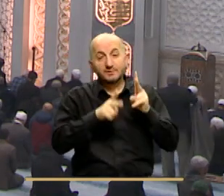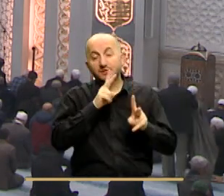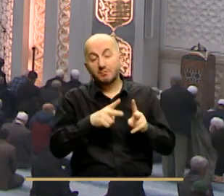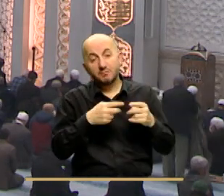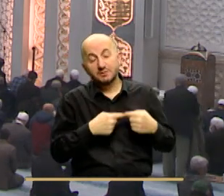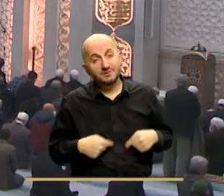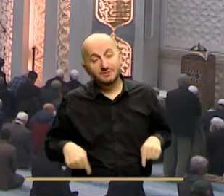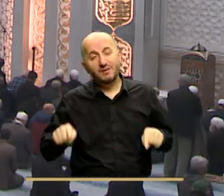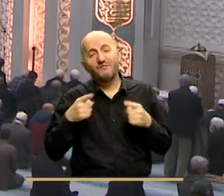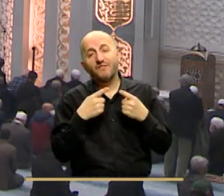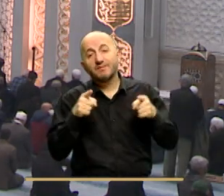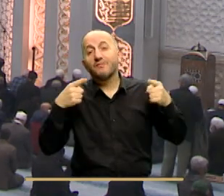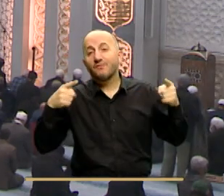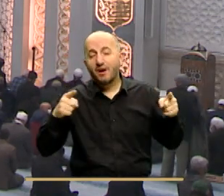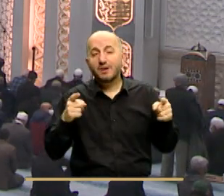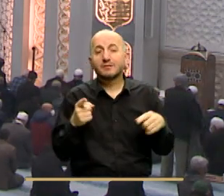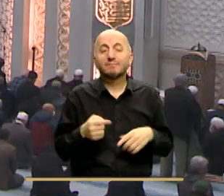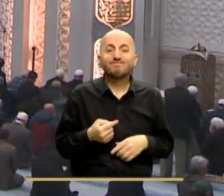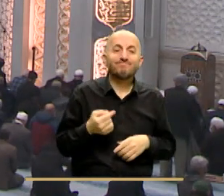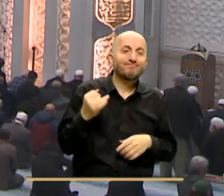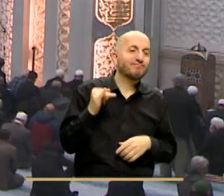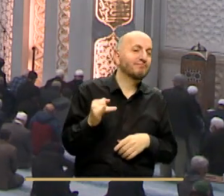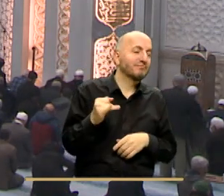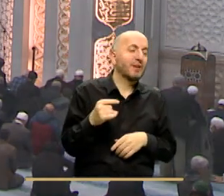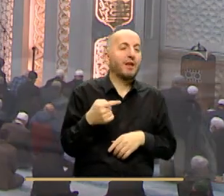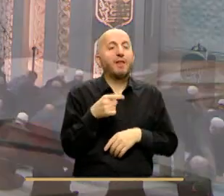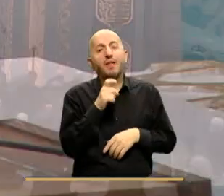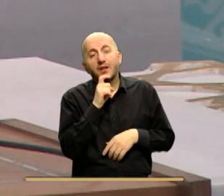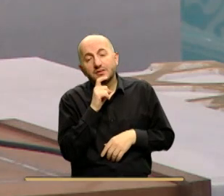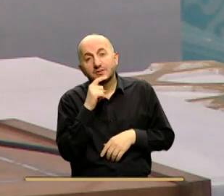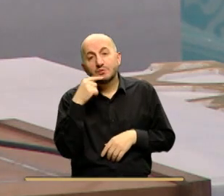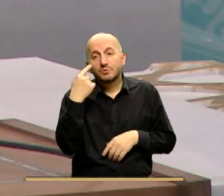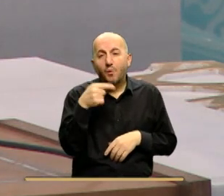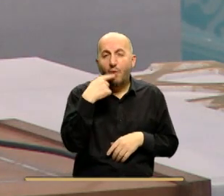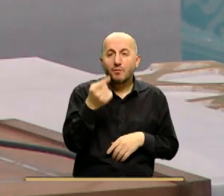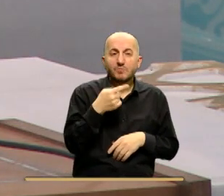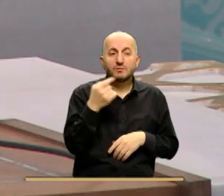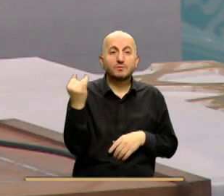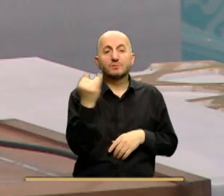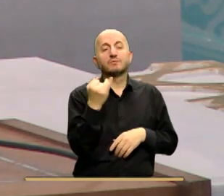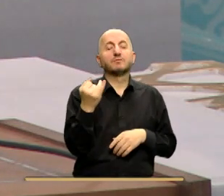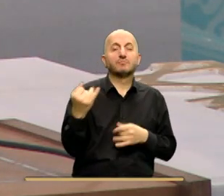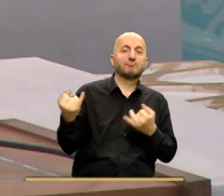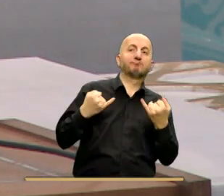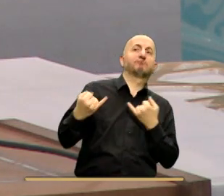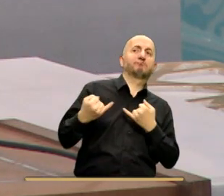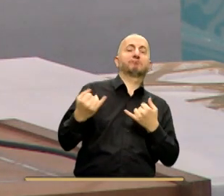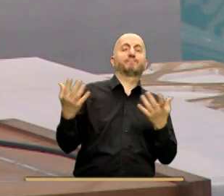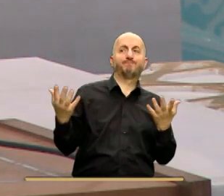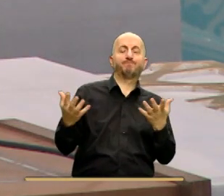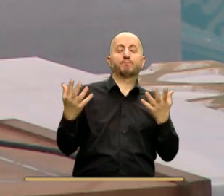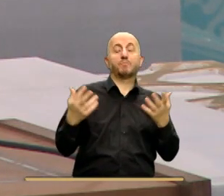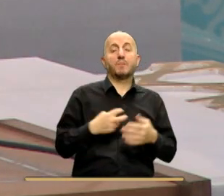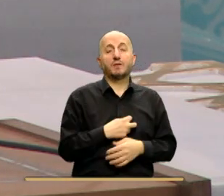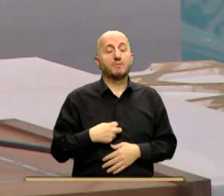bizler farklı farklı olumsuz efendim söylemlerle itham altına alınsak da, Hazreti Peygamber Aleyhisselatü Vesselam'a da